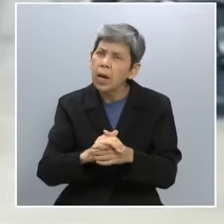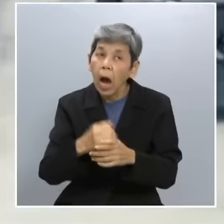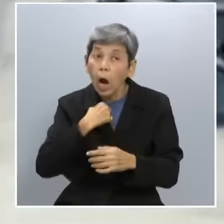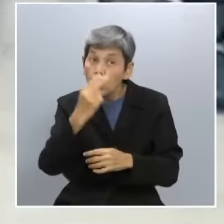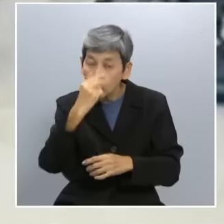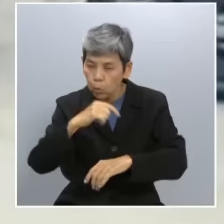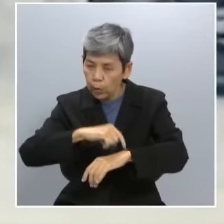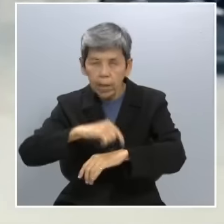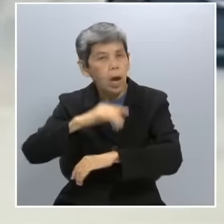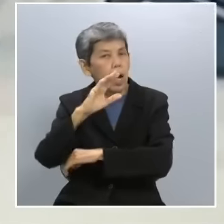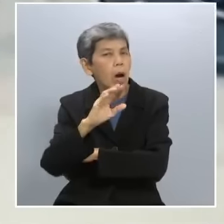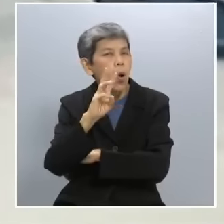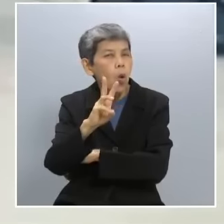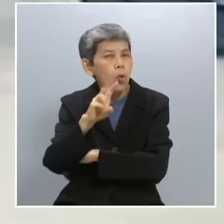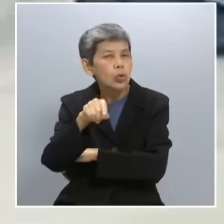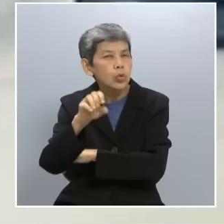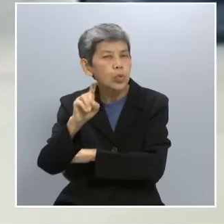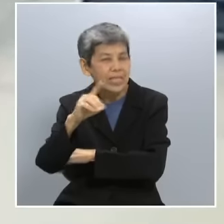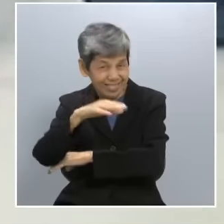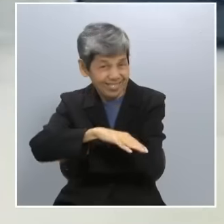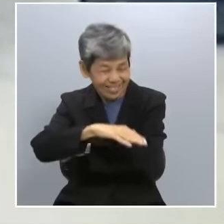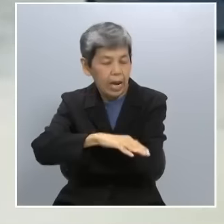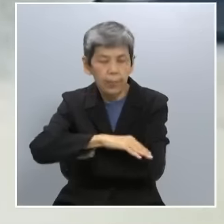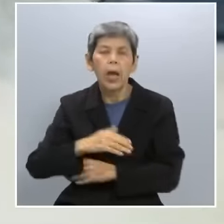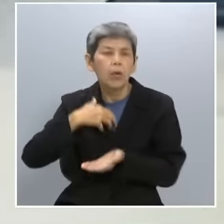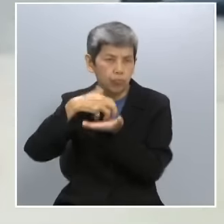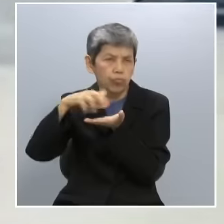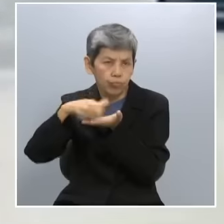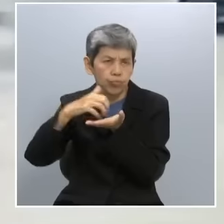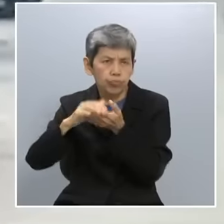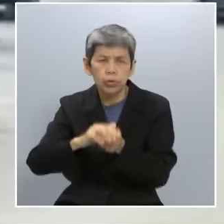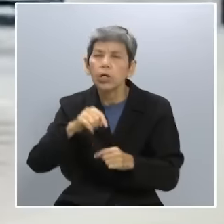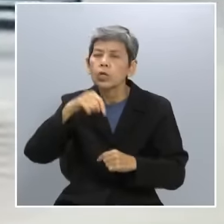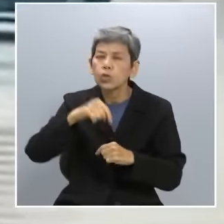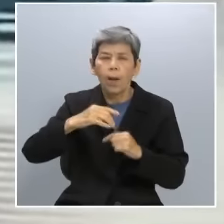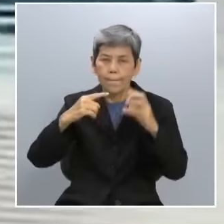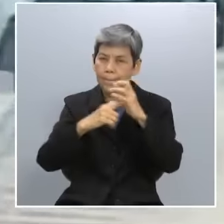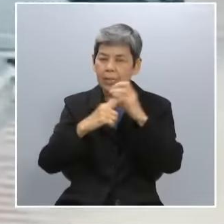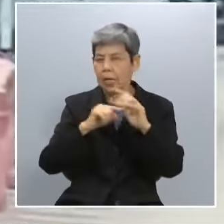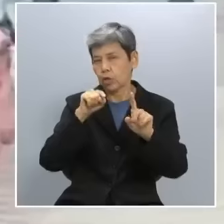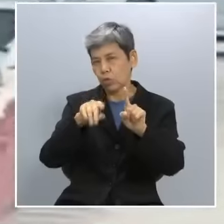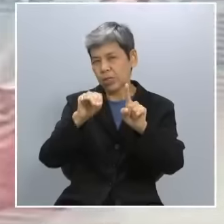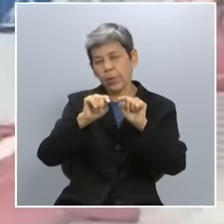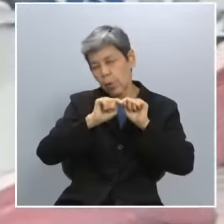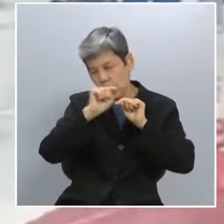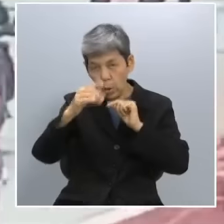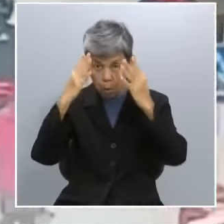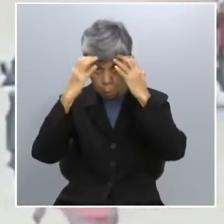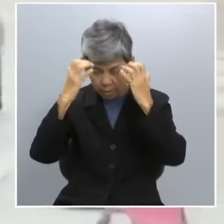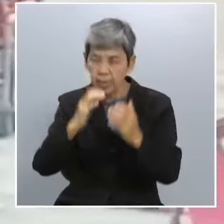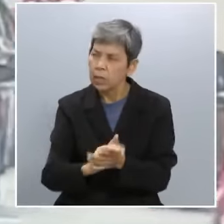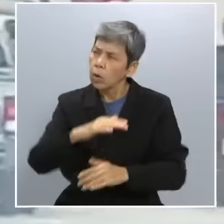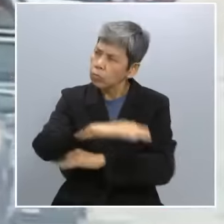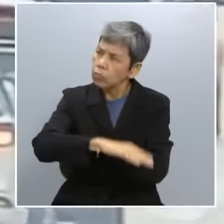คือ 18:1นนะคะก็จะตรบตรงกับที่คุณรับอกว่าออกจากที่พัทยา 1340มาถึงที่หัวหินประมาณ 18:00